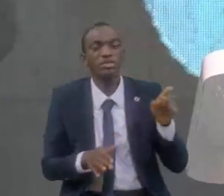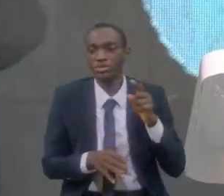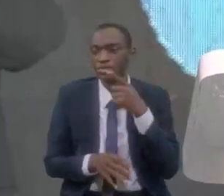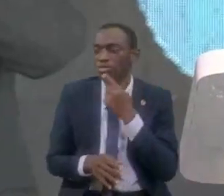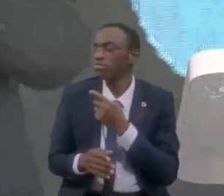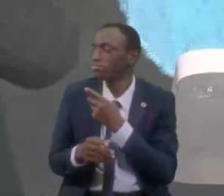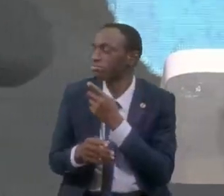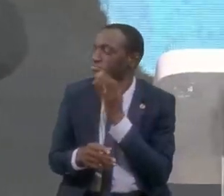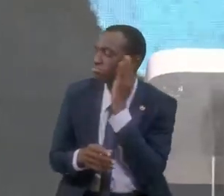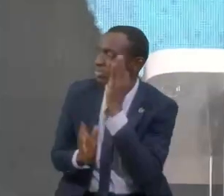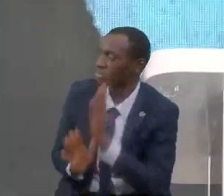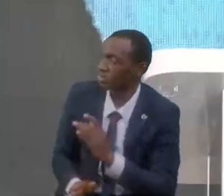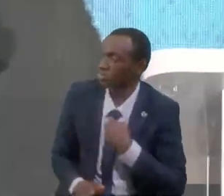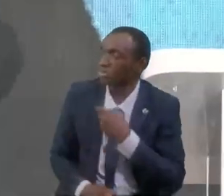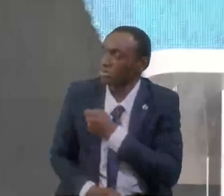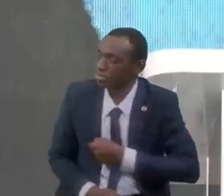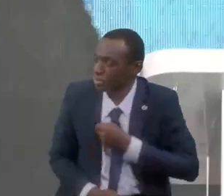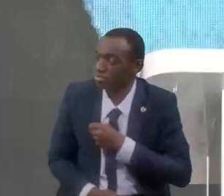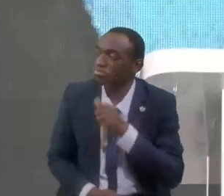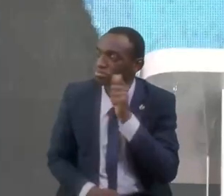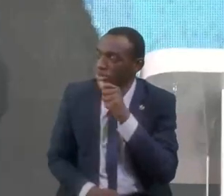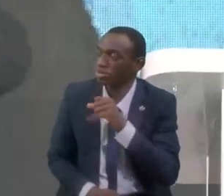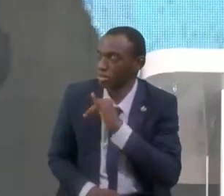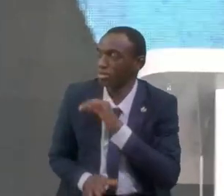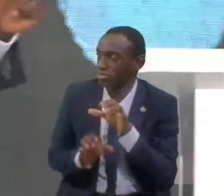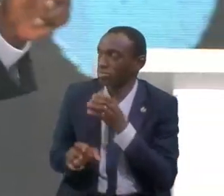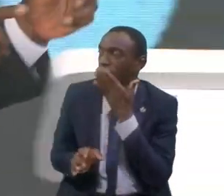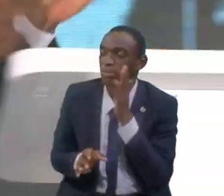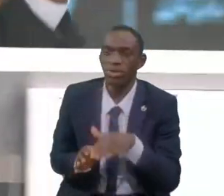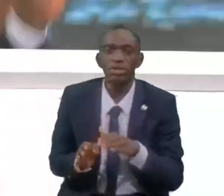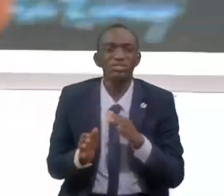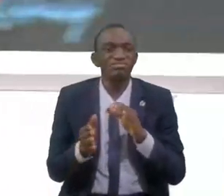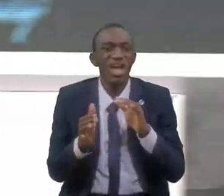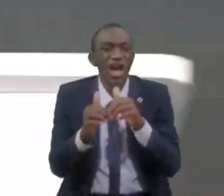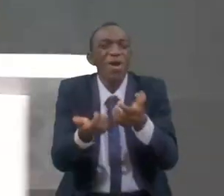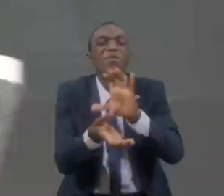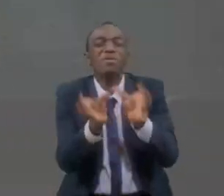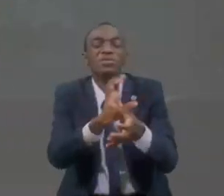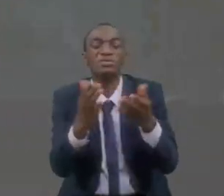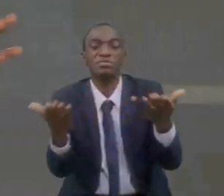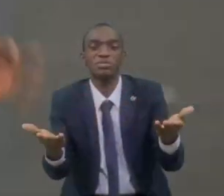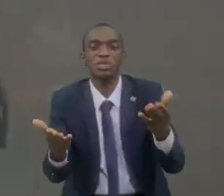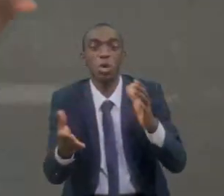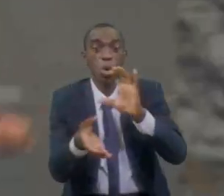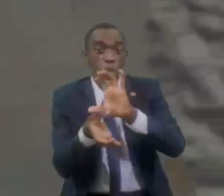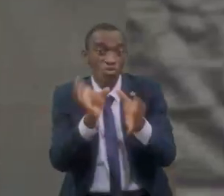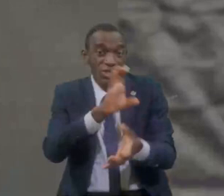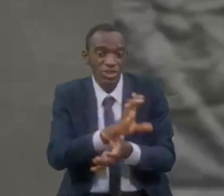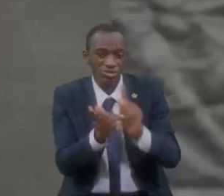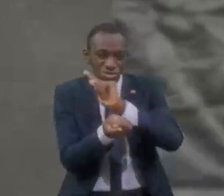Où est la conversion? La conversion transforme les vies. Les choses que je faisais,